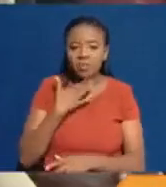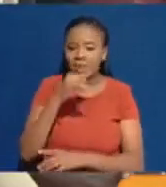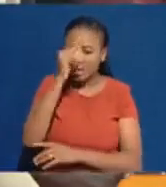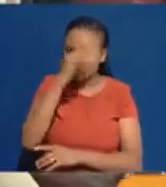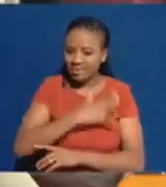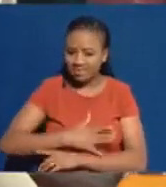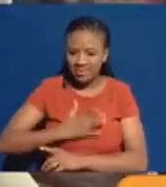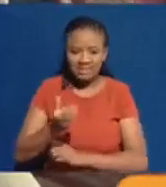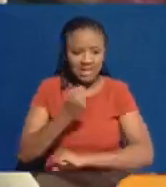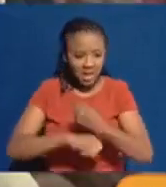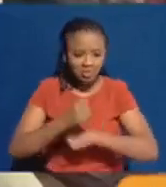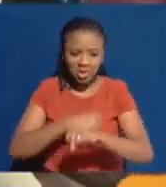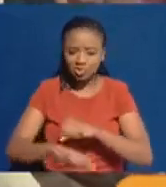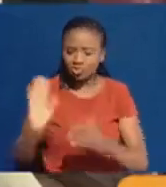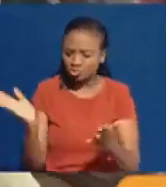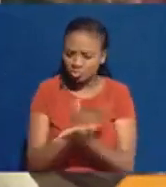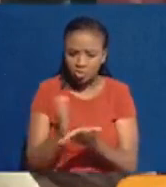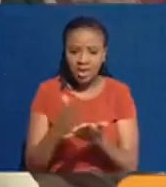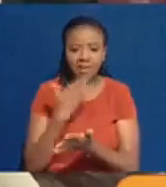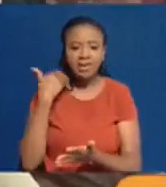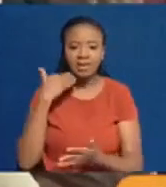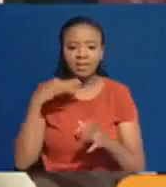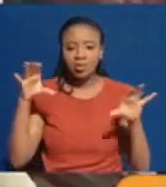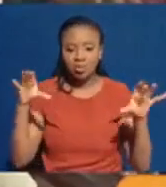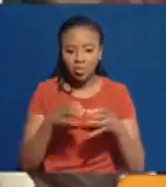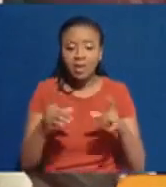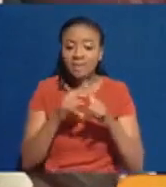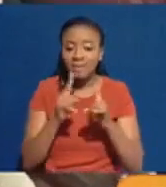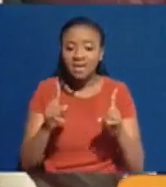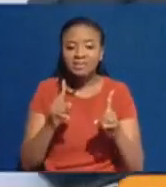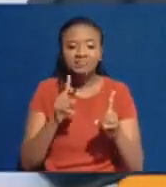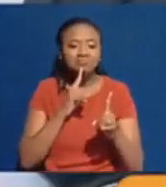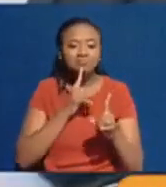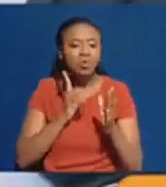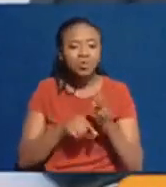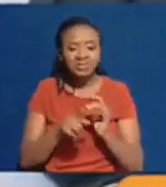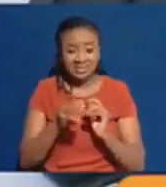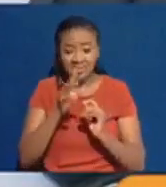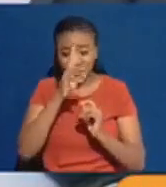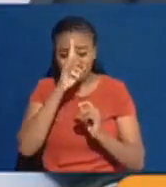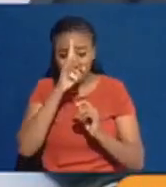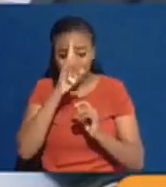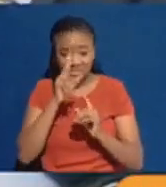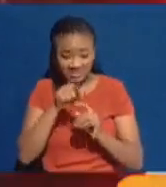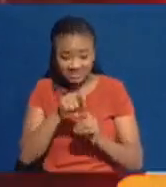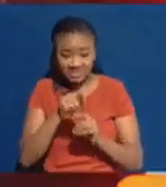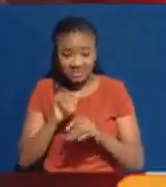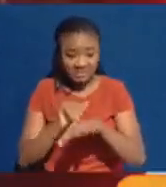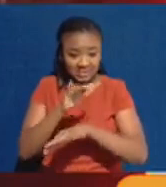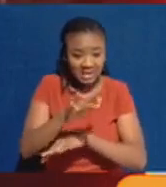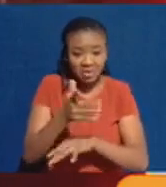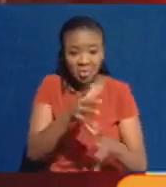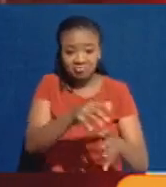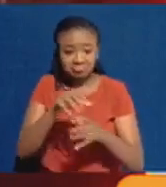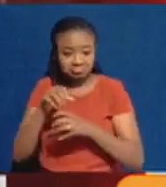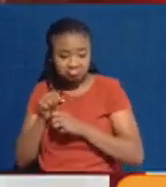na kumaliza uhalifu, ilhali wakitofautiana kuhusu swala la kuondoa maafisa wa usalama. Naomba tu